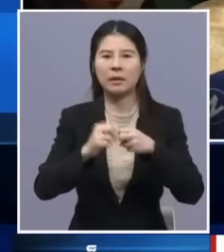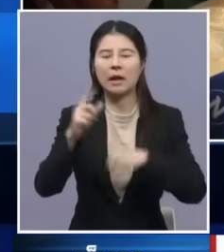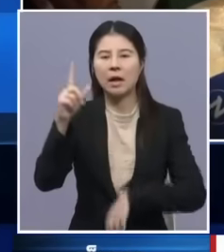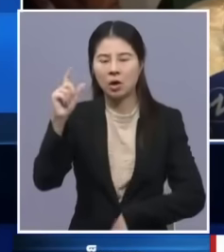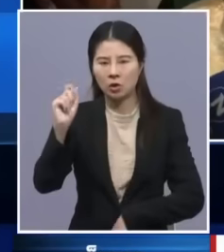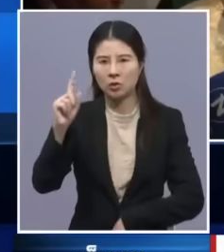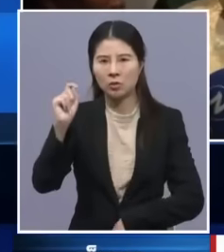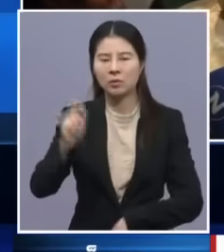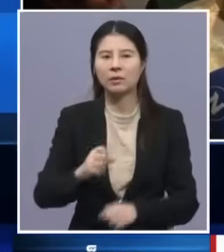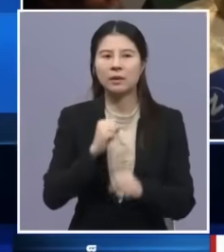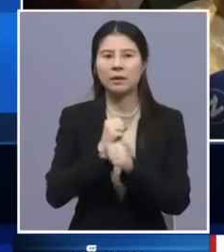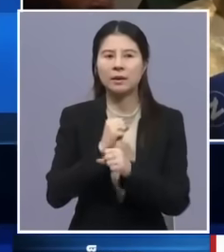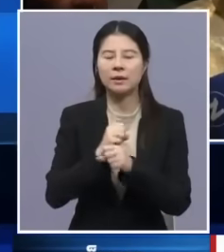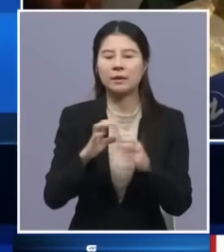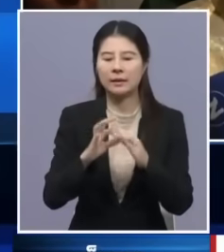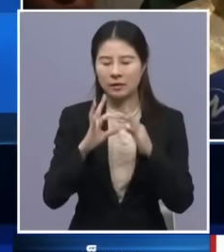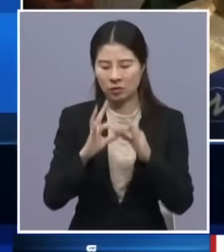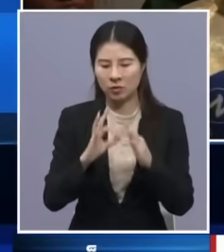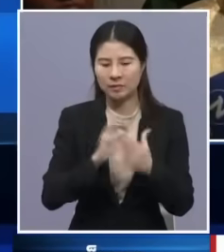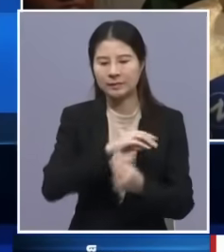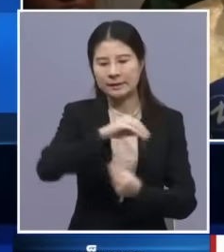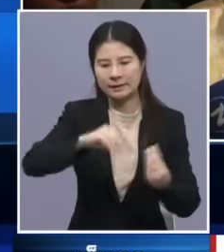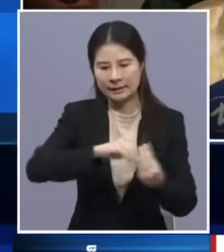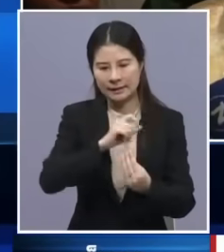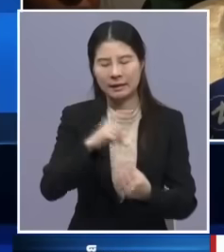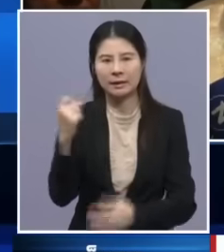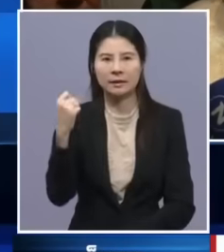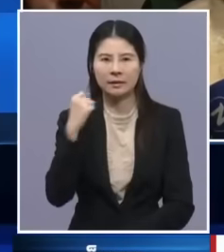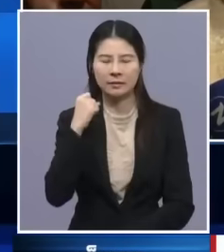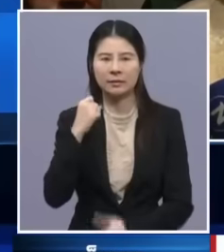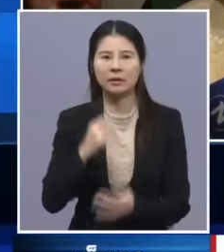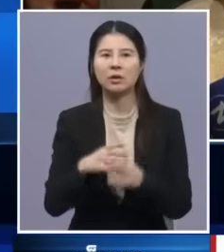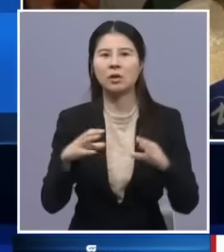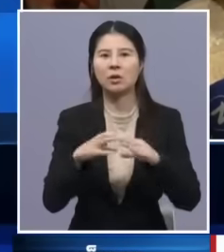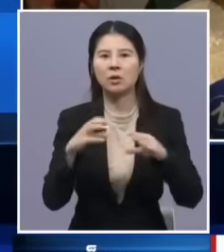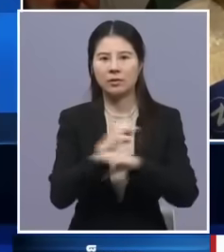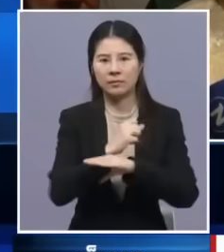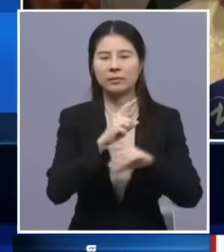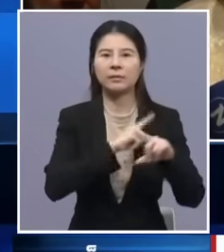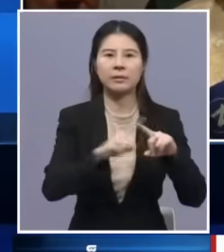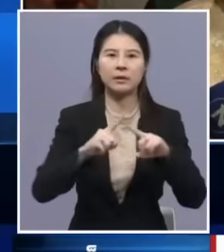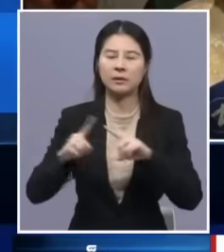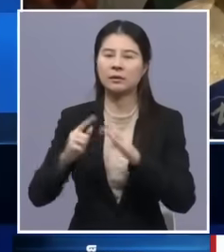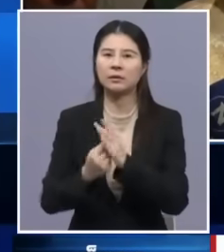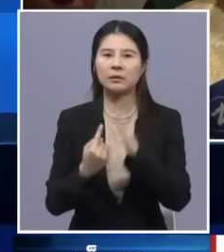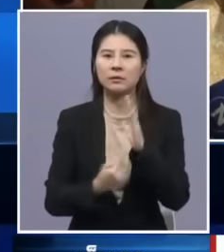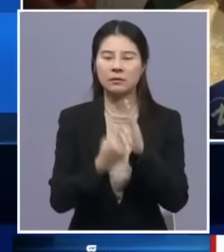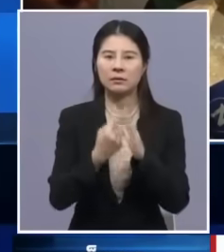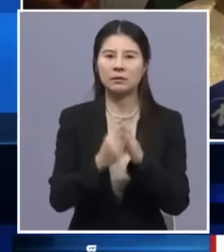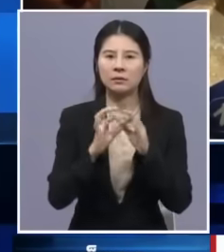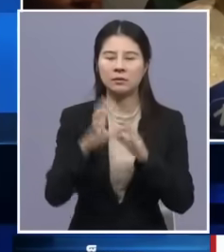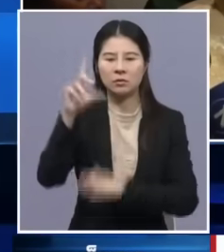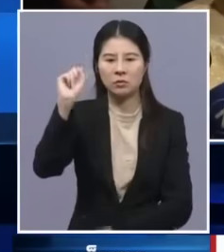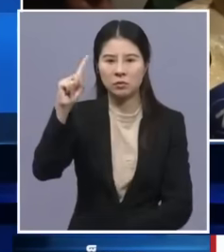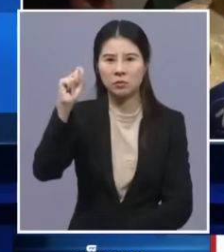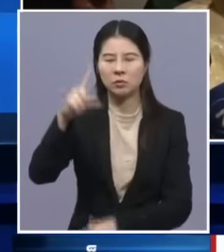ด่วนต้องเป็นไปเพื่อรักษาความมั่นคงทางเศรษฐกิจหรือความมั่นคงทางการเมืองซึ่งในประเด็นแรกเรื่องวิกฤตหรือไม่ฉุกเฉินจำเป็